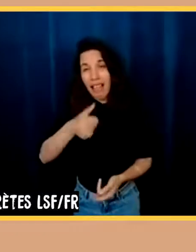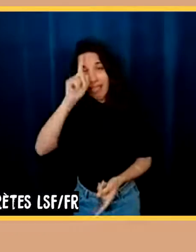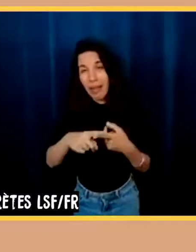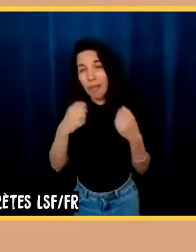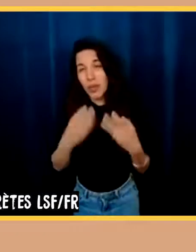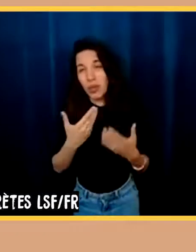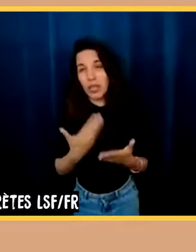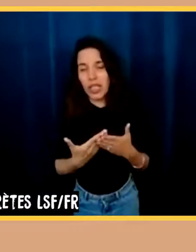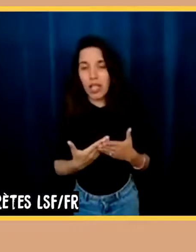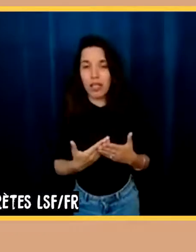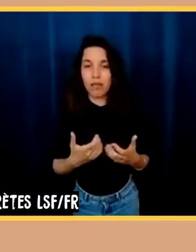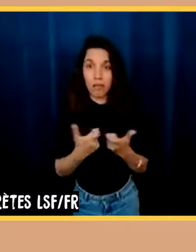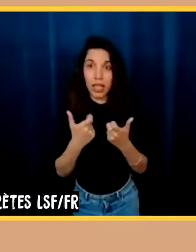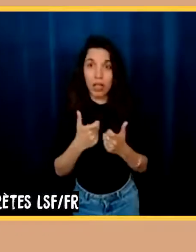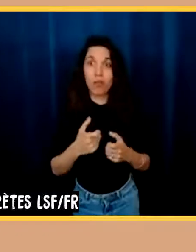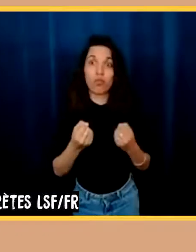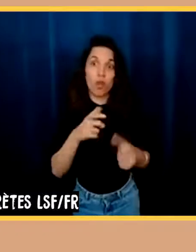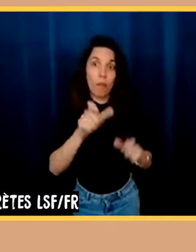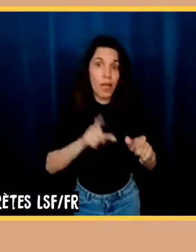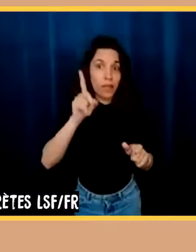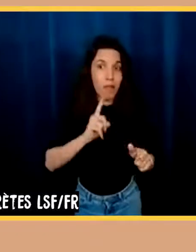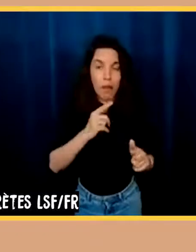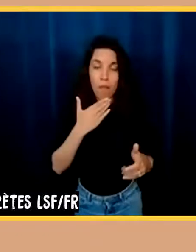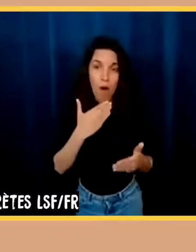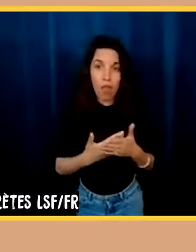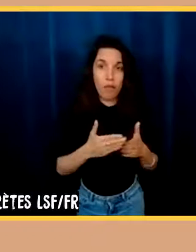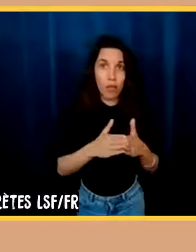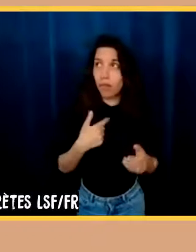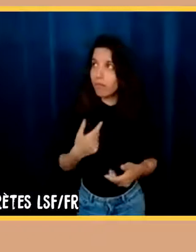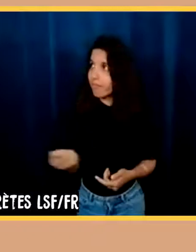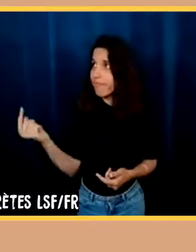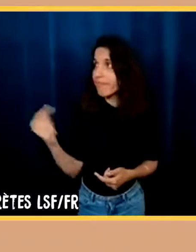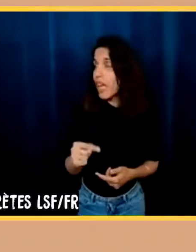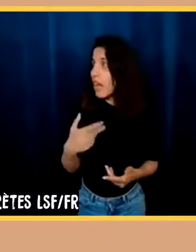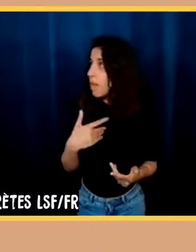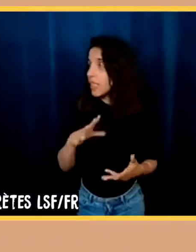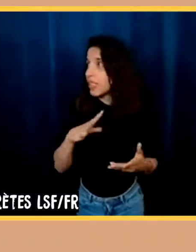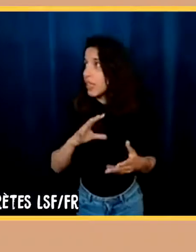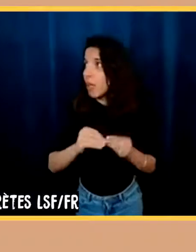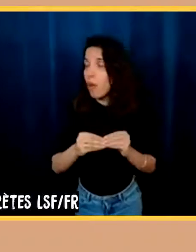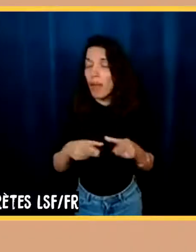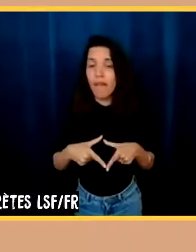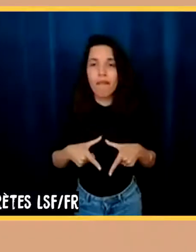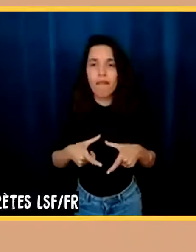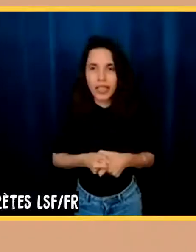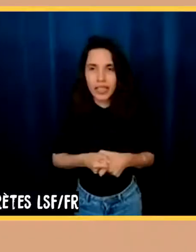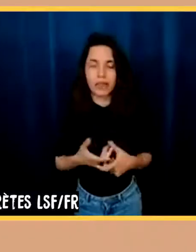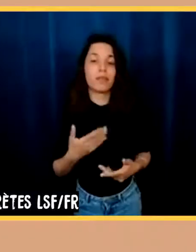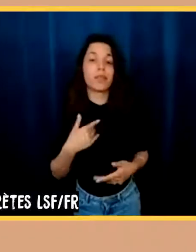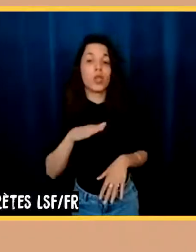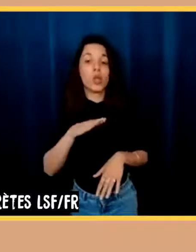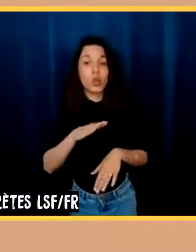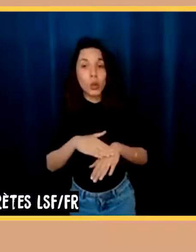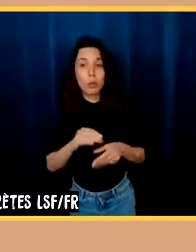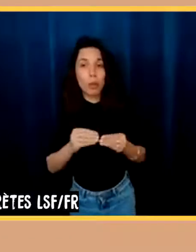rendez-vous, les femmes mettent « je viens pour un problème de vaginisme ». Et là, on va voir que ce problème-ci, en fait, ça consiste